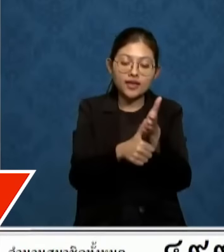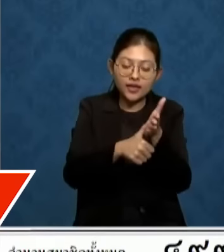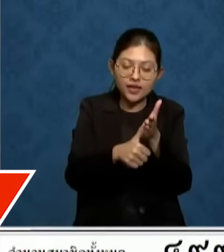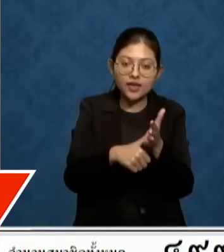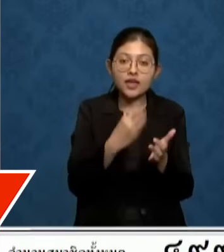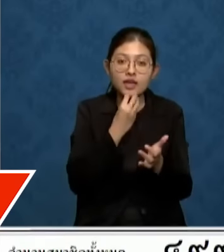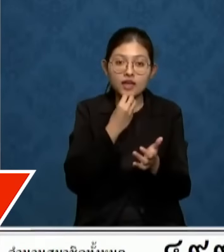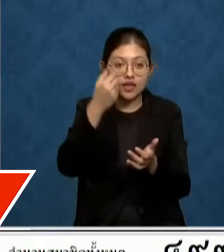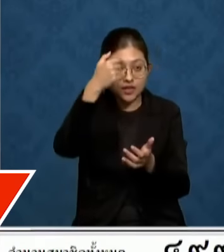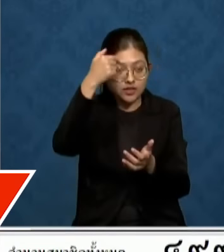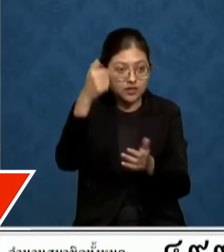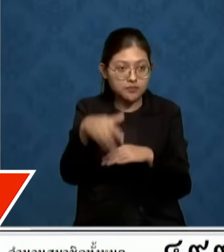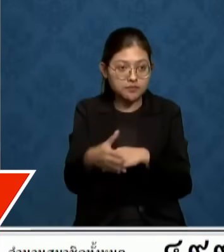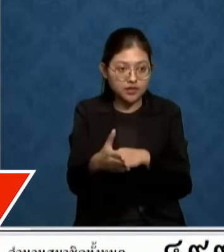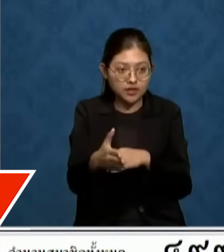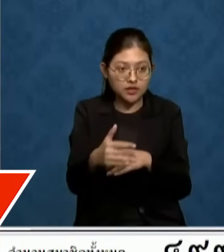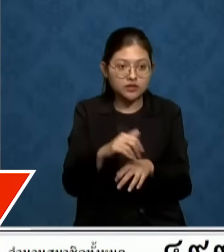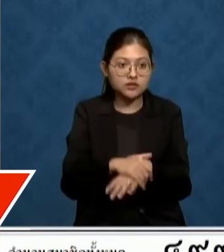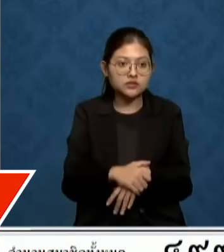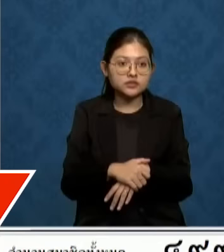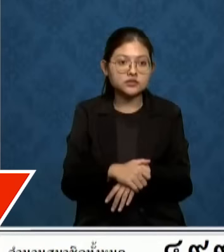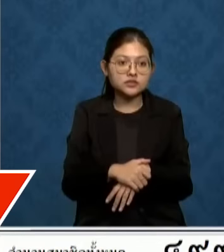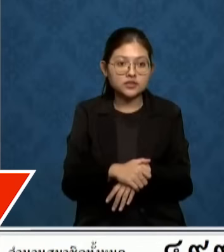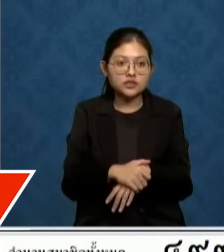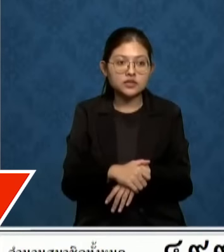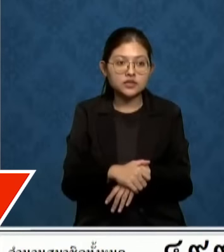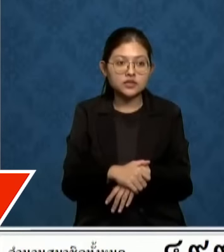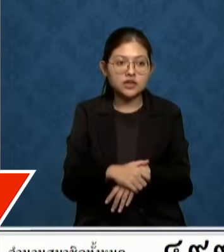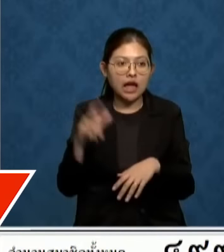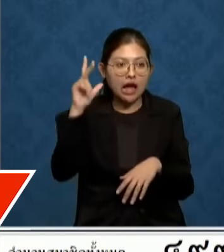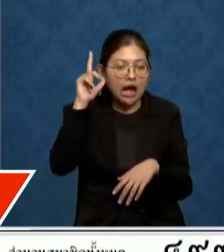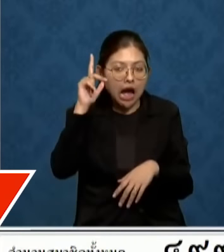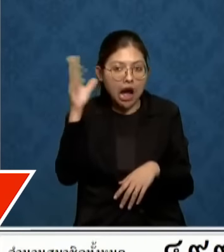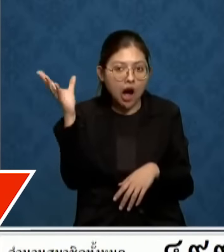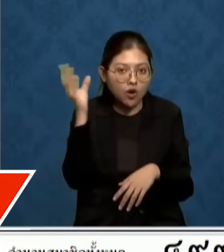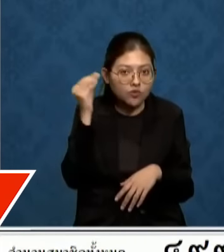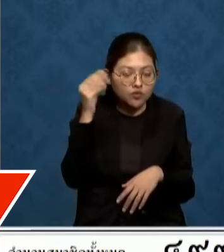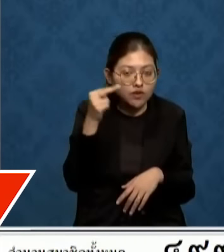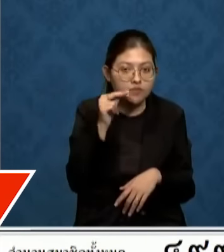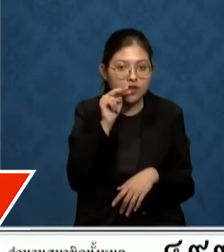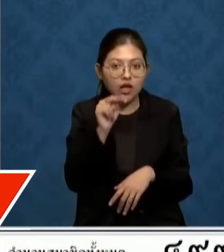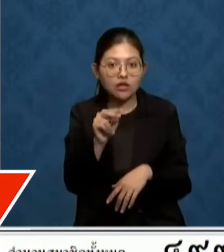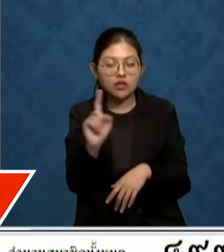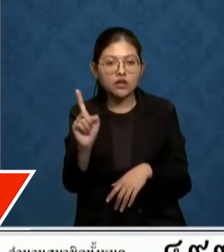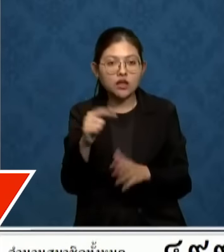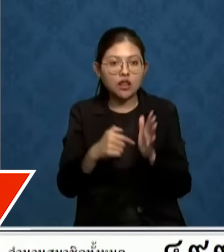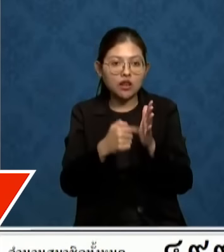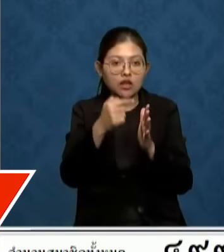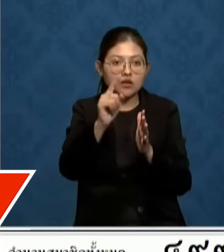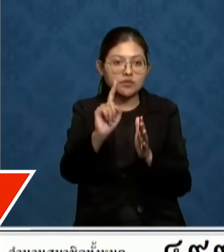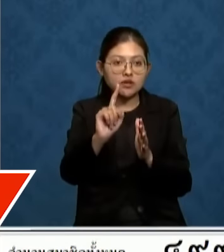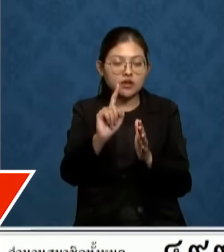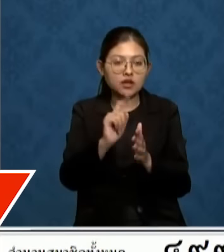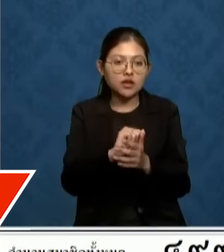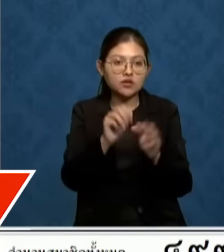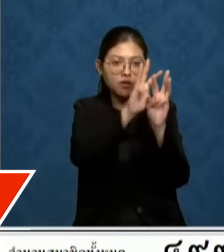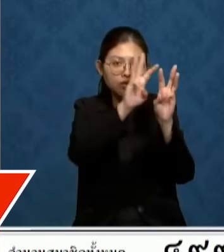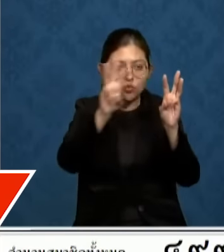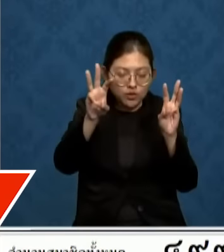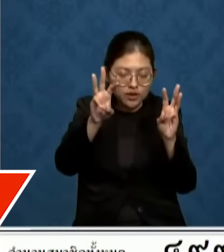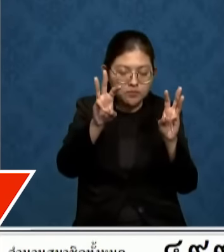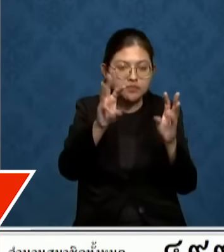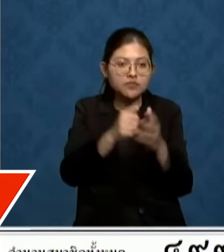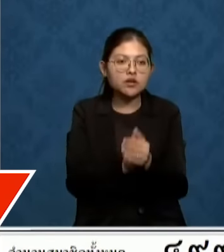ดำโดยด่วนผมเห็นข่าวแว้บๆนะครับที่เกิดขึ้นอยู่ในหน้าโซเชียลต่างๆนะครับ